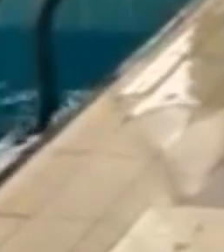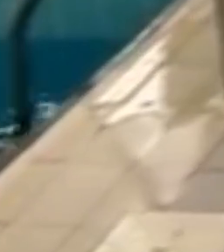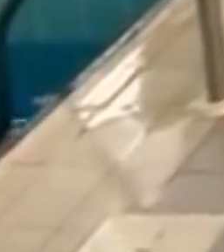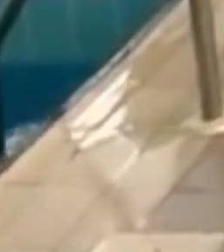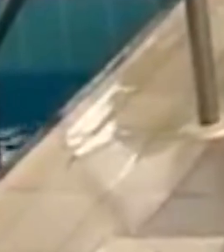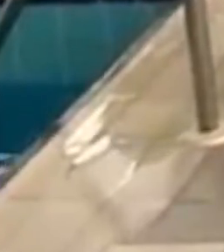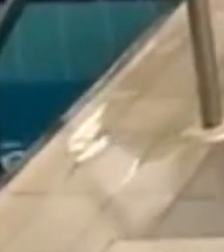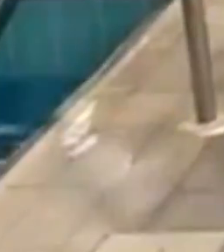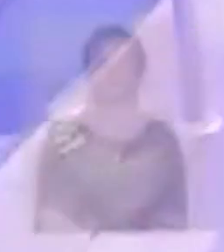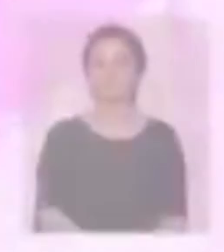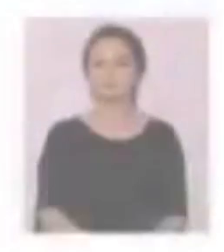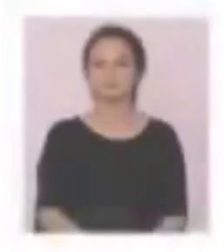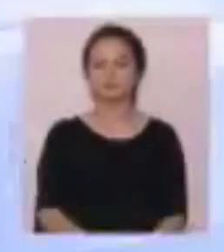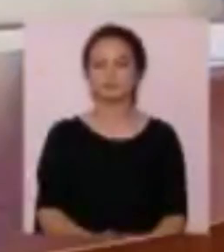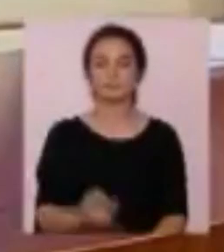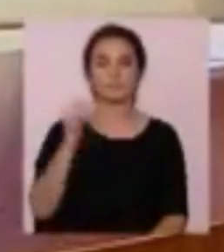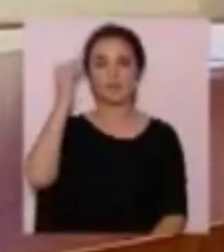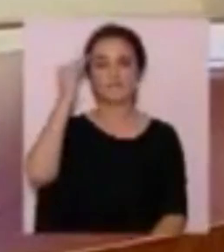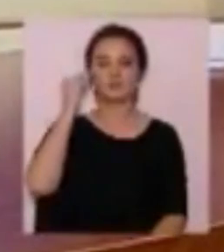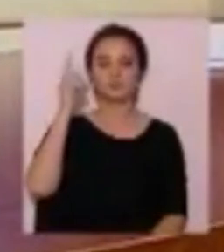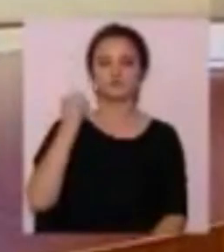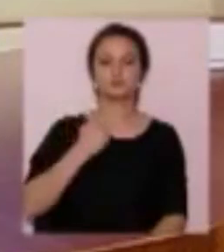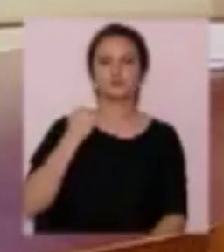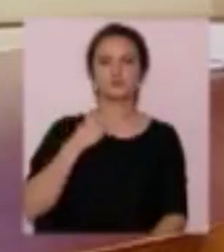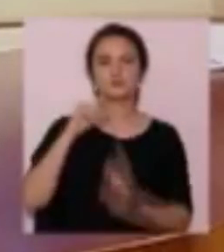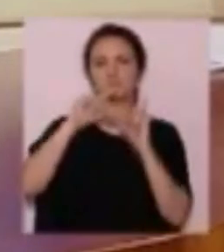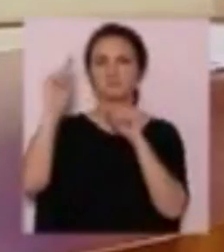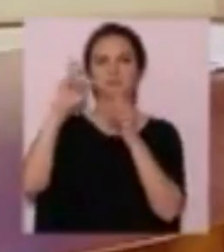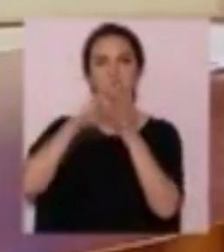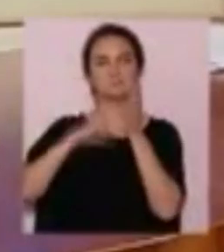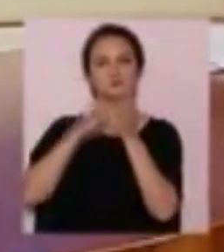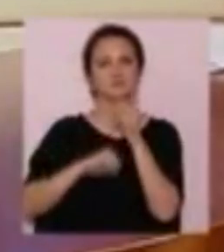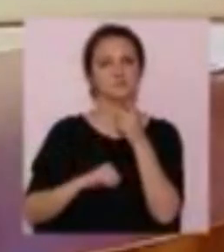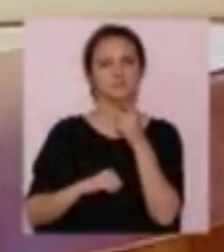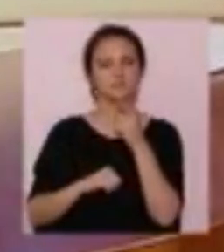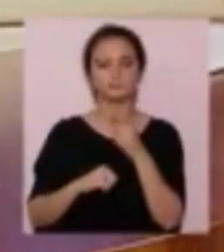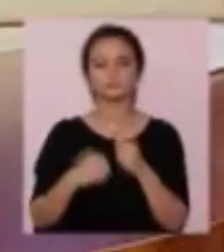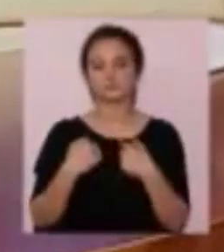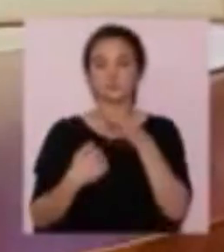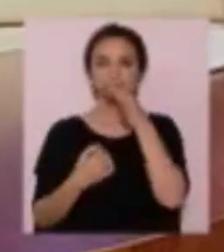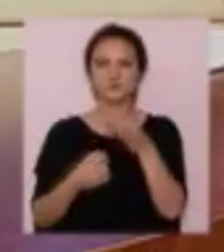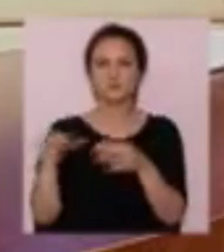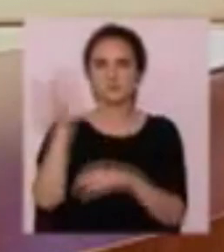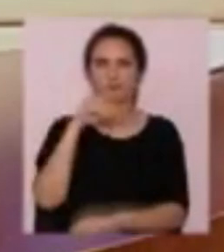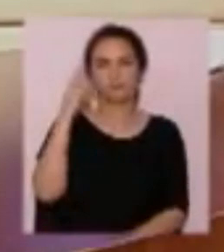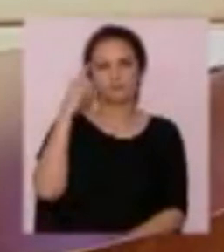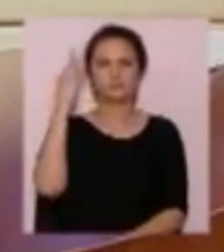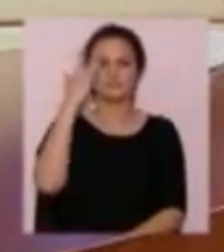ავღანეთში რომ ჯარისკაცები რატომ მიდიან? აი გეტყვით, ბევრი ფიქრობს